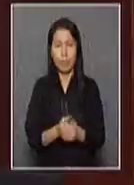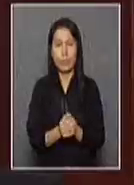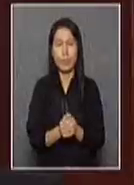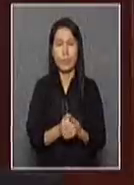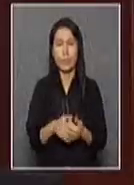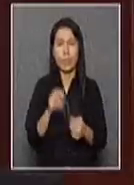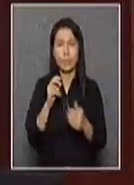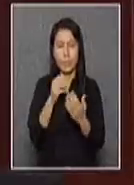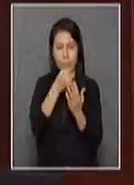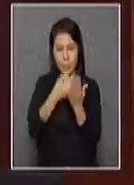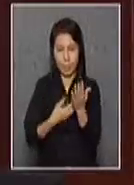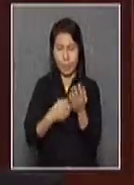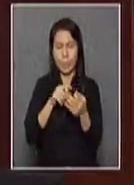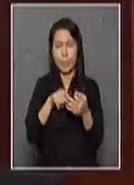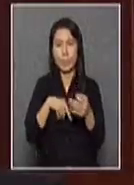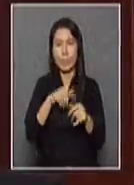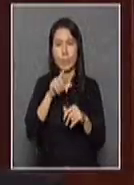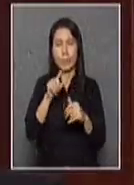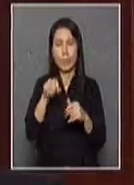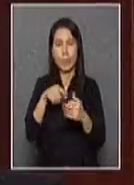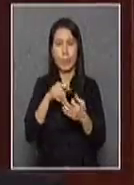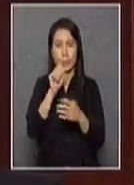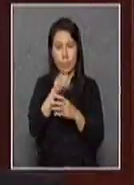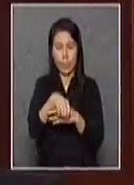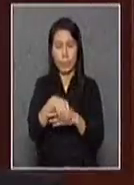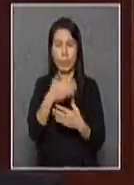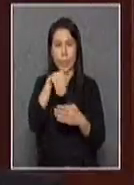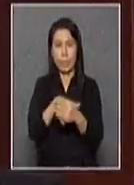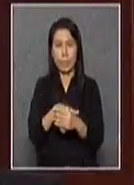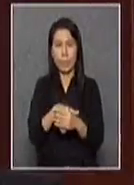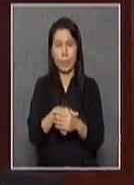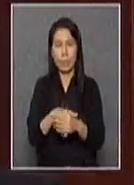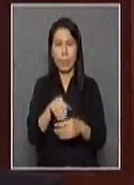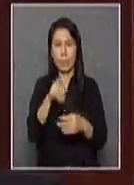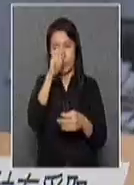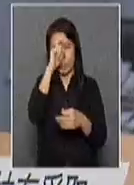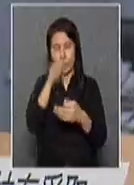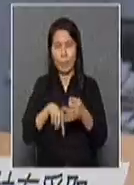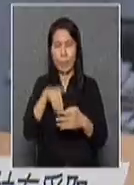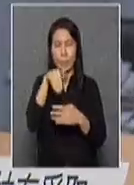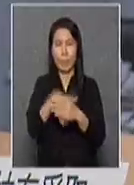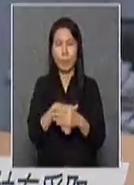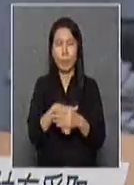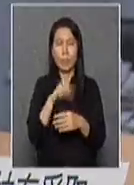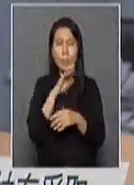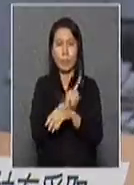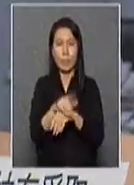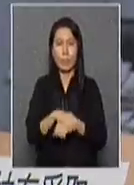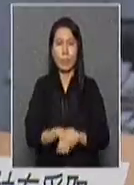提出的待決議題是梁國雄議員動議的修正案，予以通過。現在付諸表決。梁國雄議員要求記名表決，表決鐘響